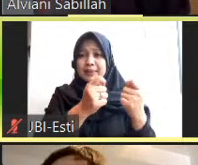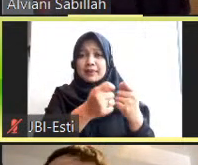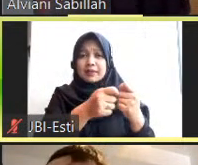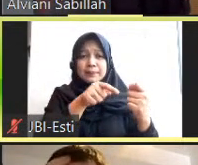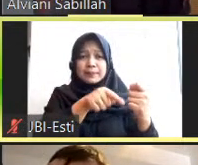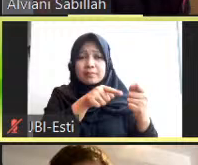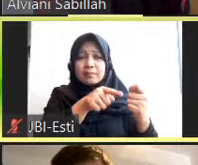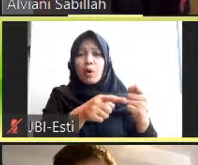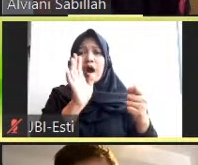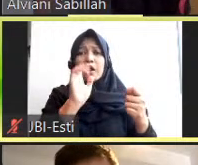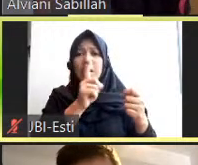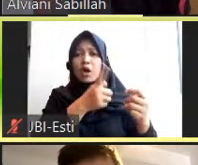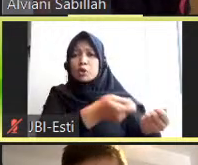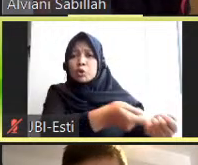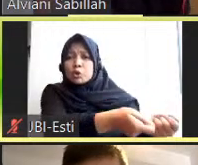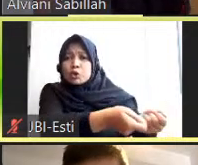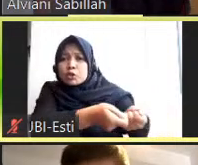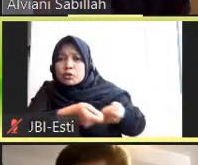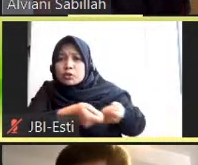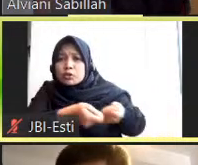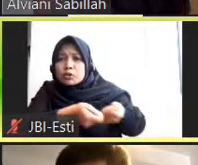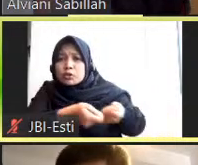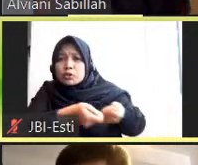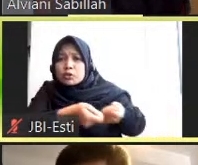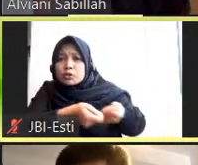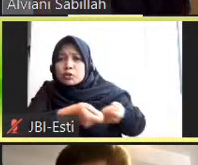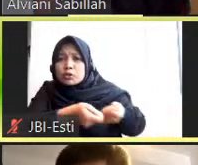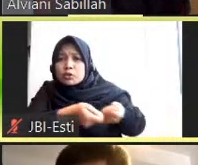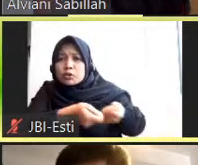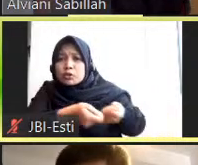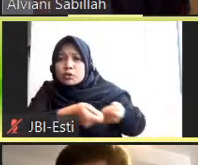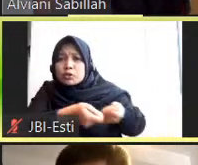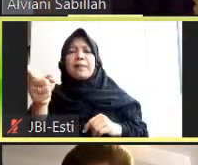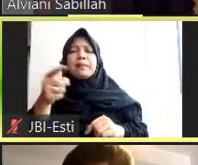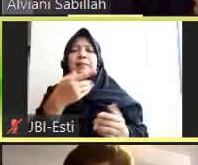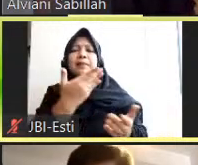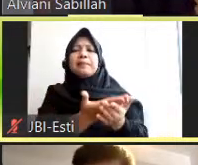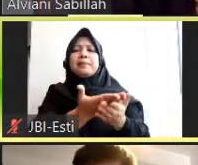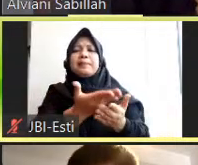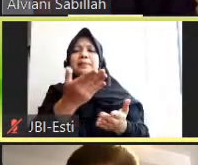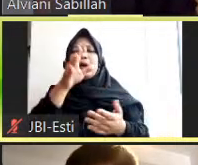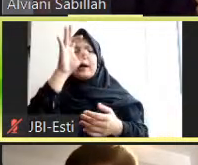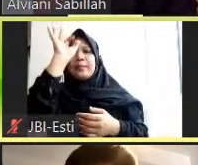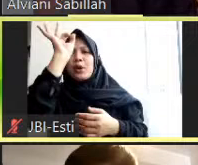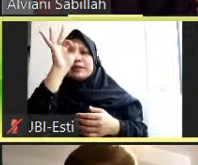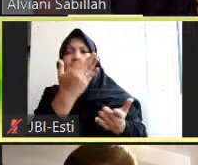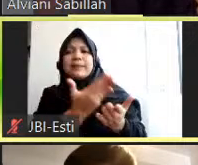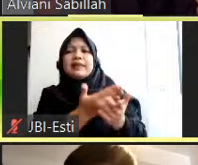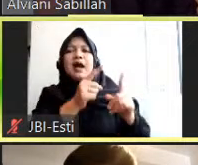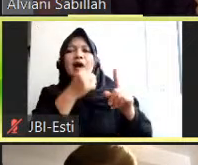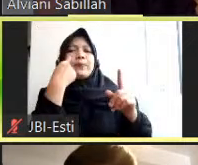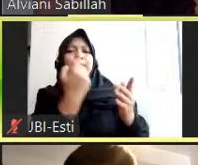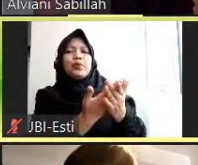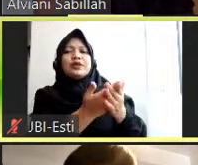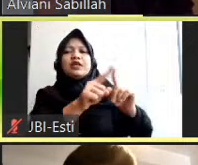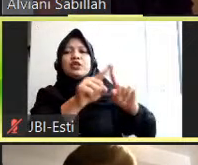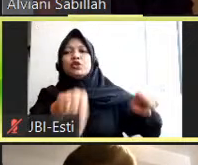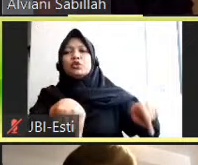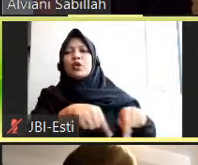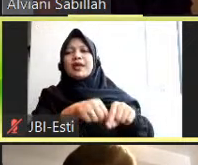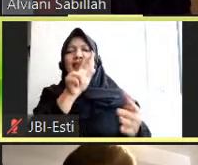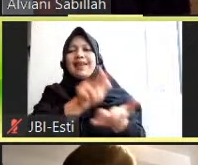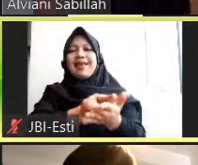sendiri. Kemudian saat terjadi di lapangan, memang situasinya nggak bisa semudah